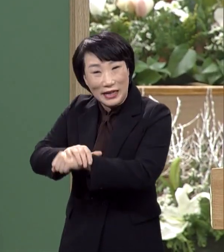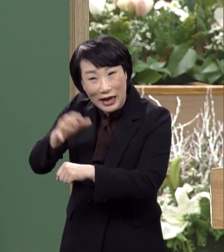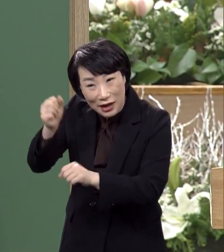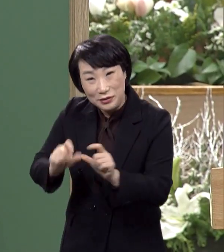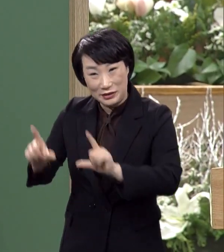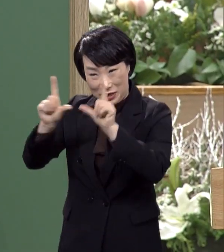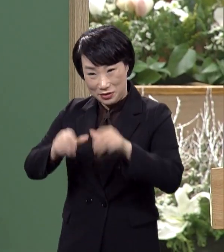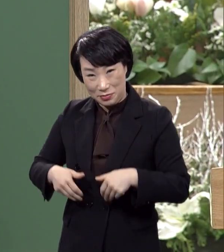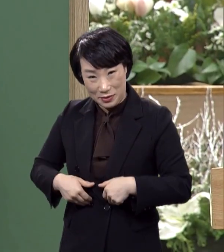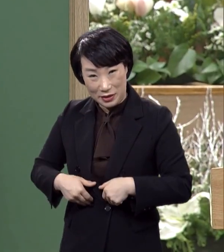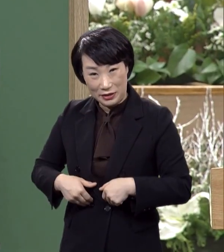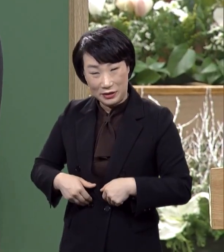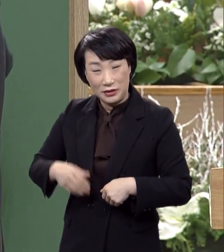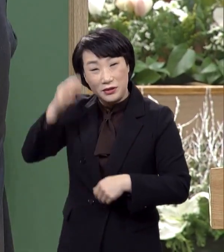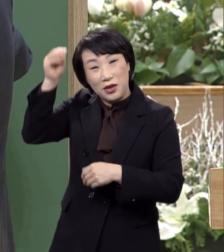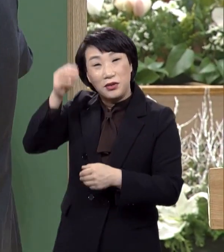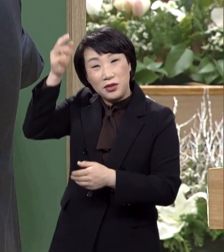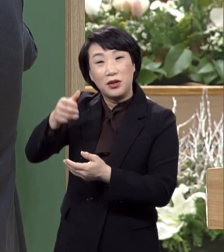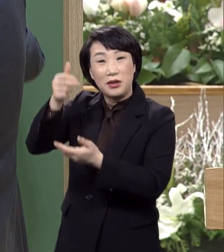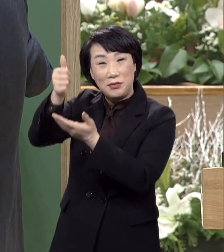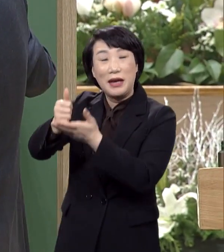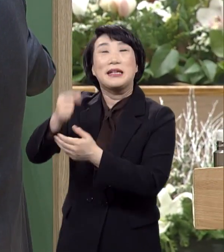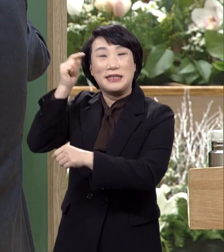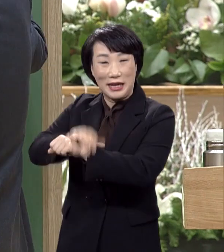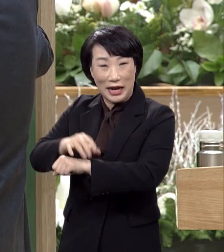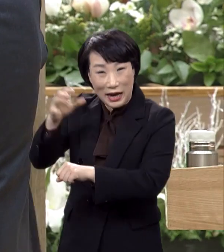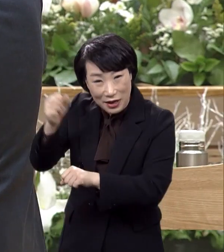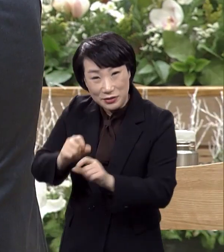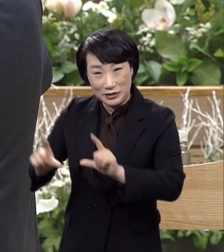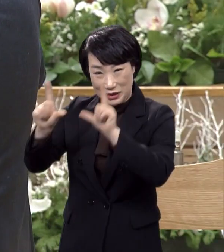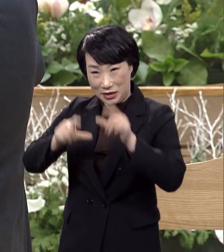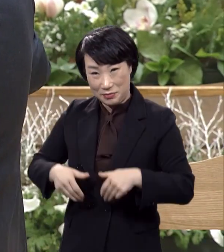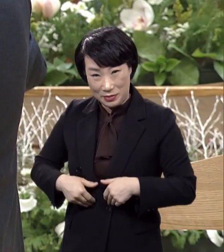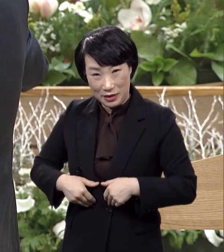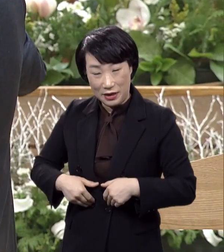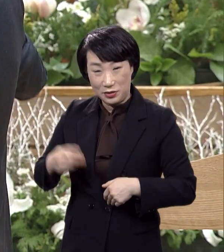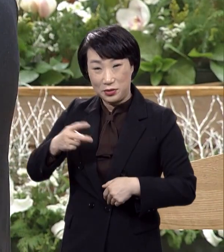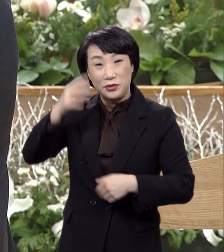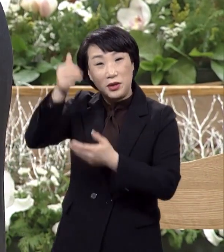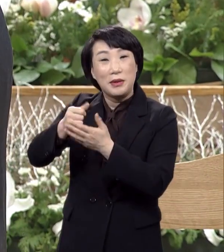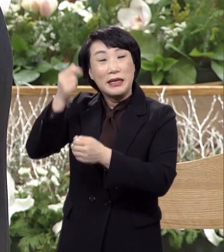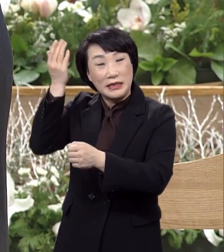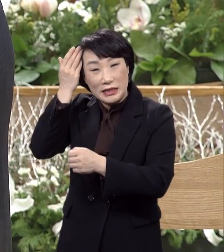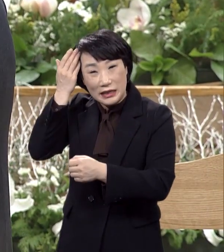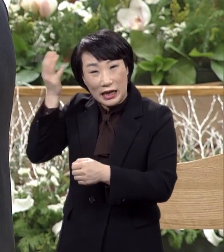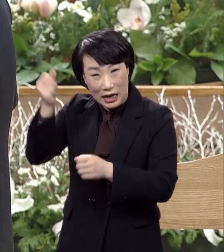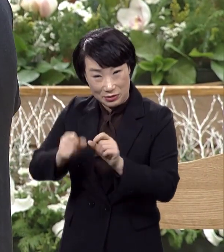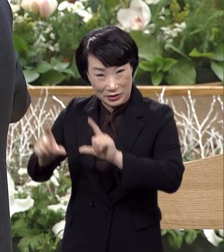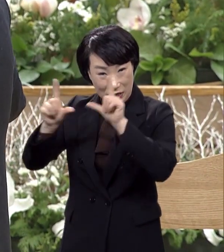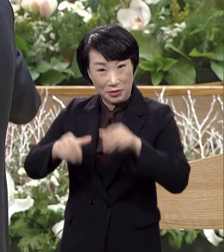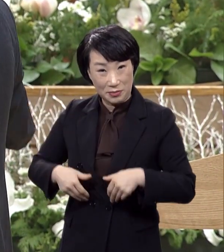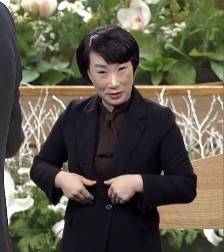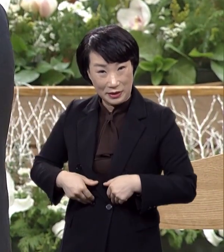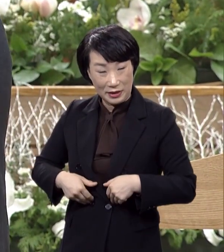살아. 성령의 지혜로 살아. 지혜. 예, 지혜. 그리고 성령의 지식으로 살아. 성령이